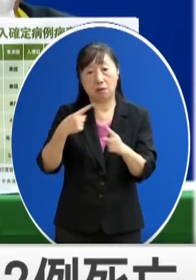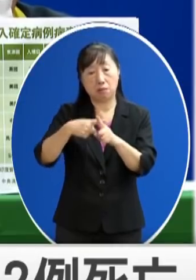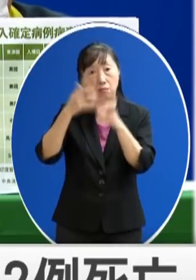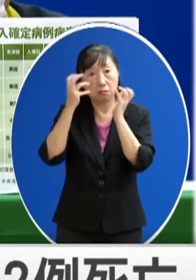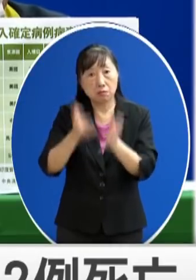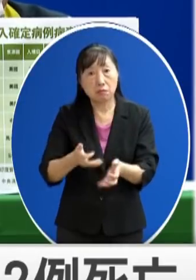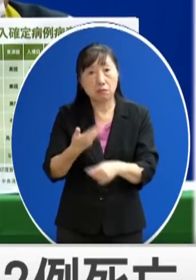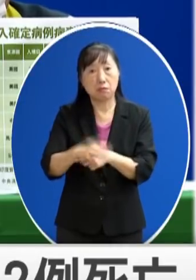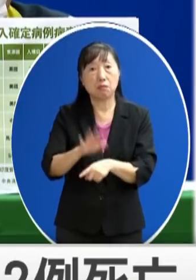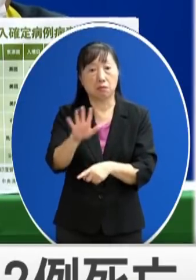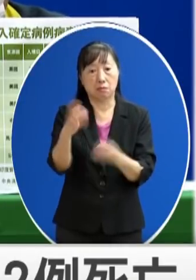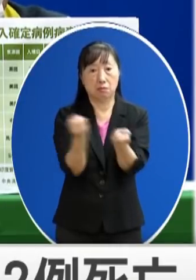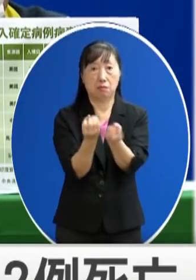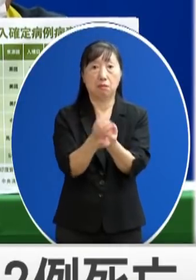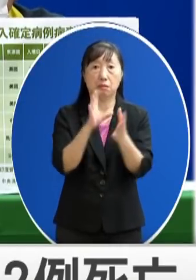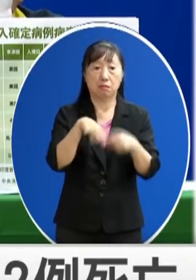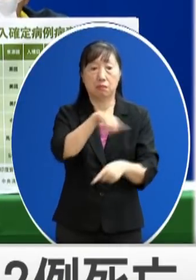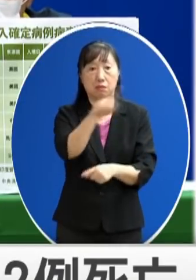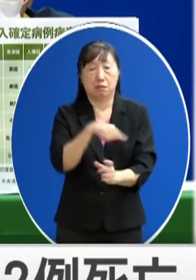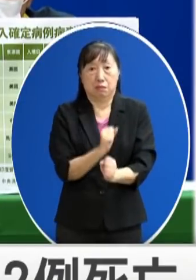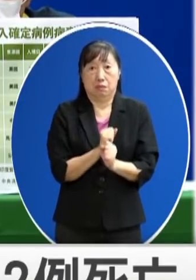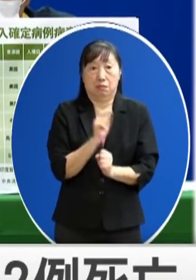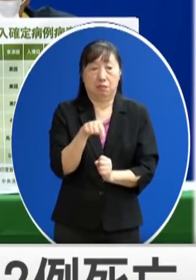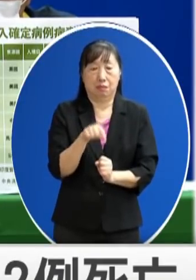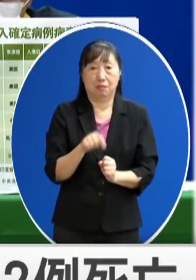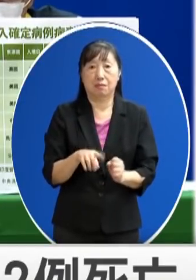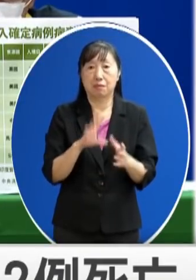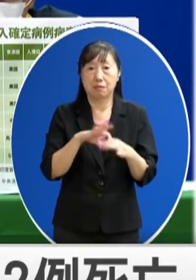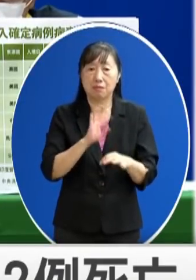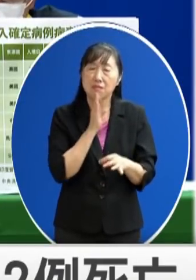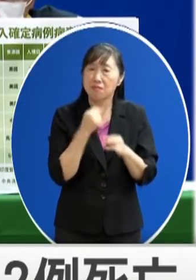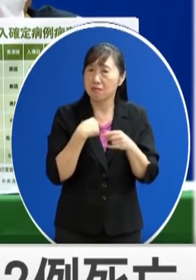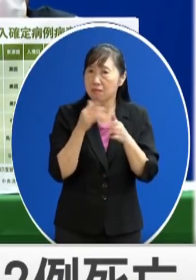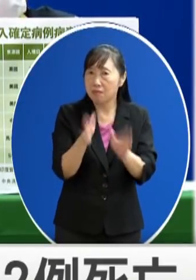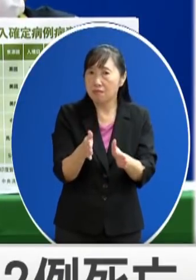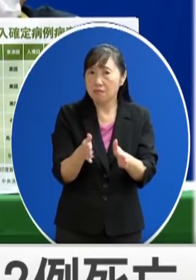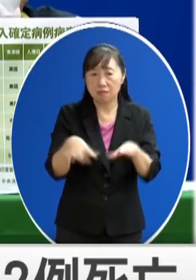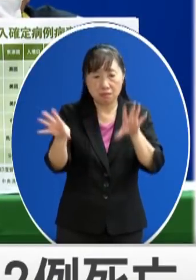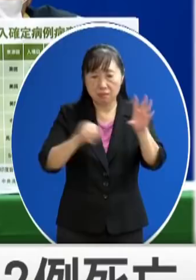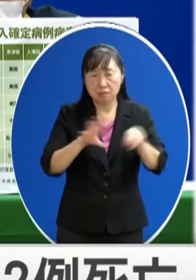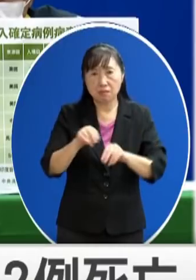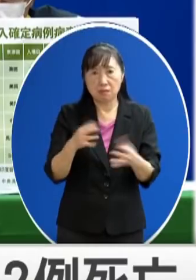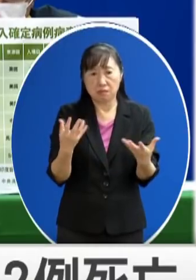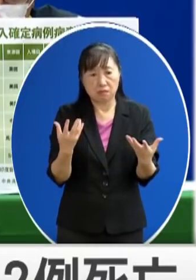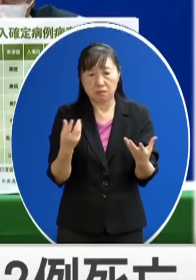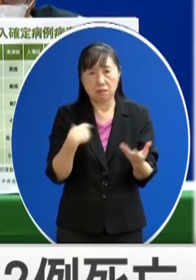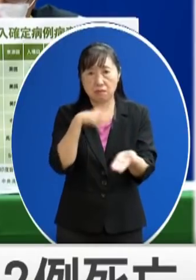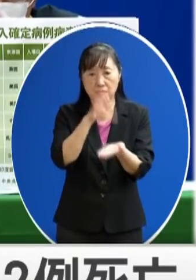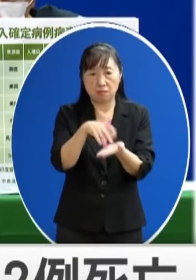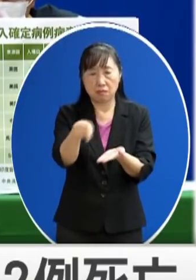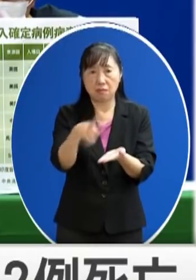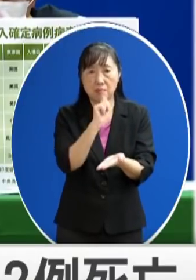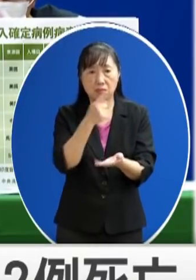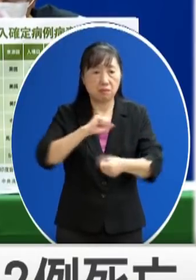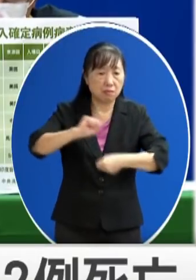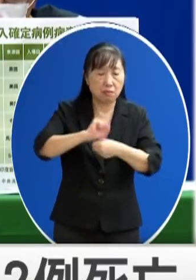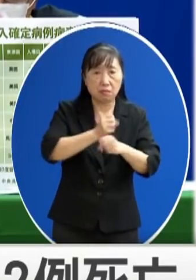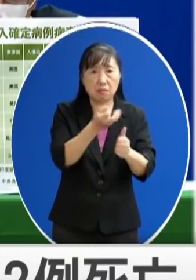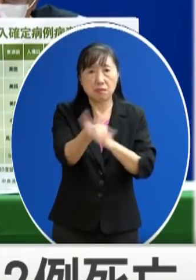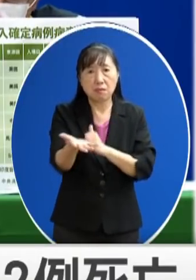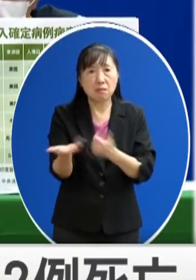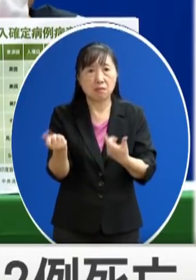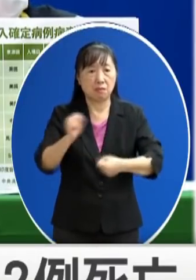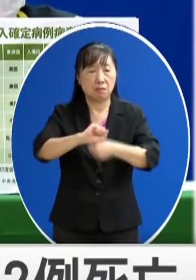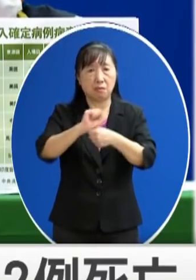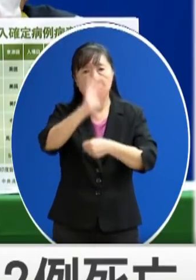个案例，所以值得大家关注。那目前这个变异株我们并没有从文献上看到说有特别增加传染力或者是致病